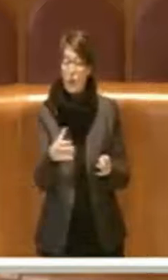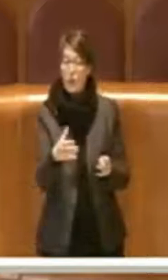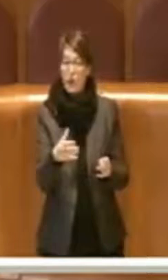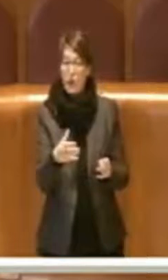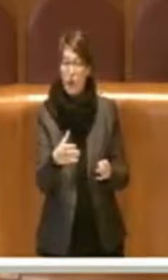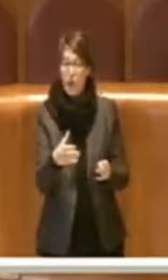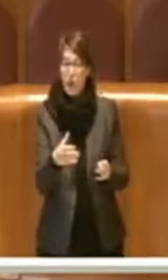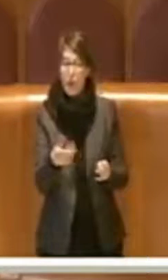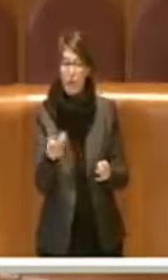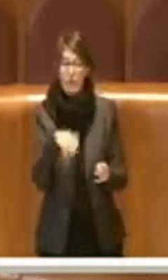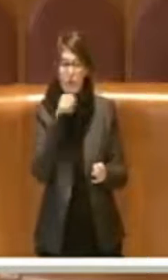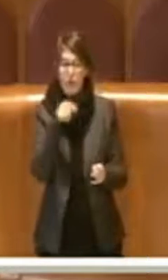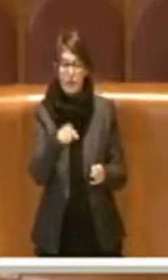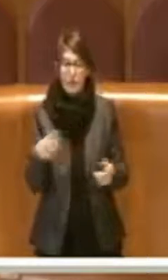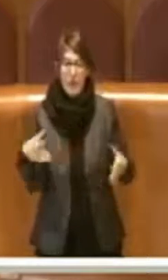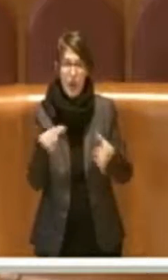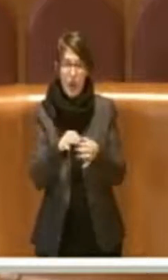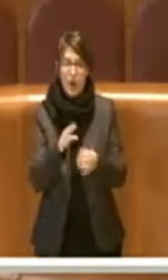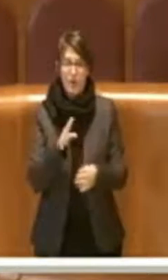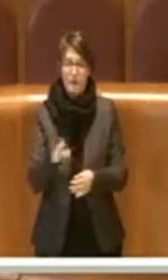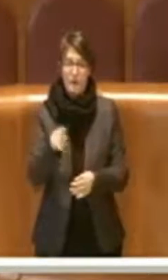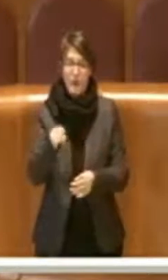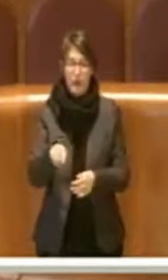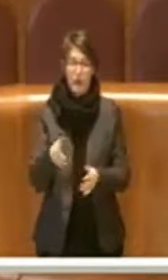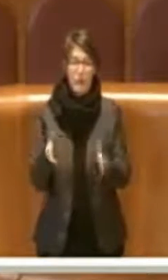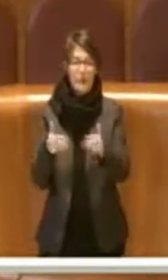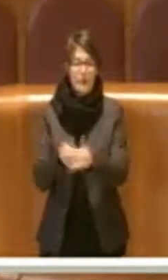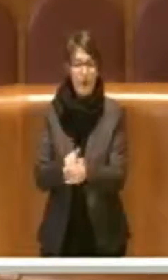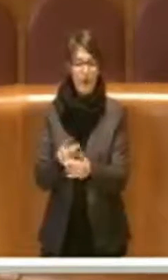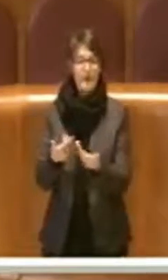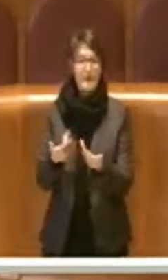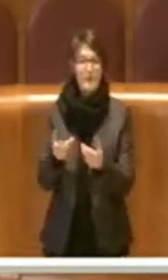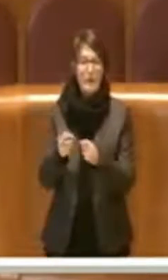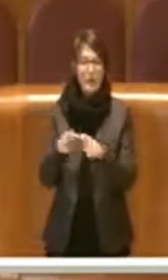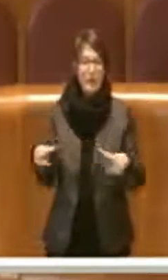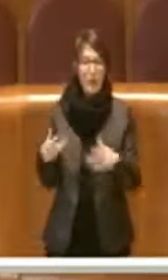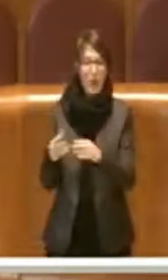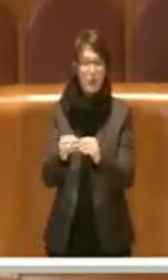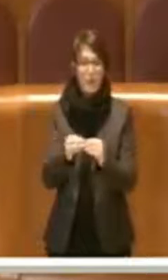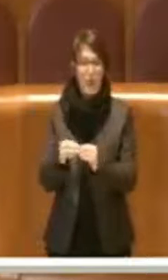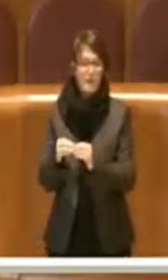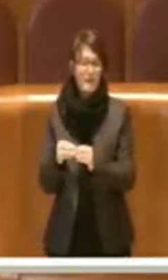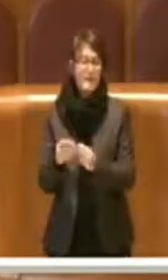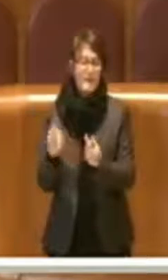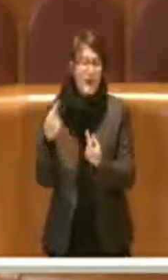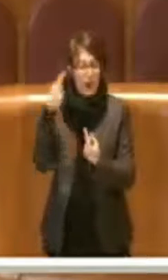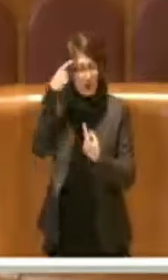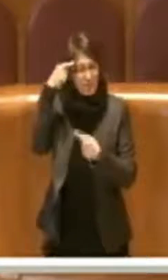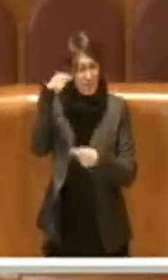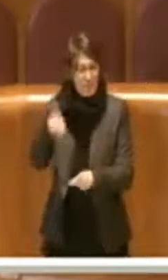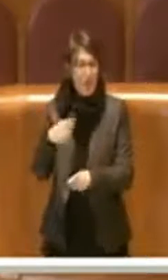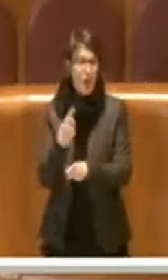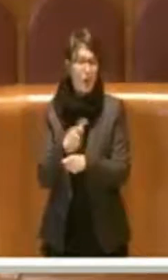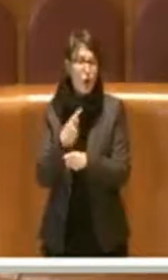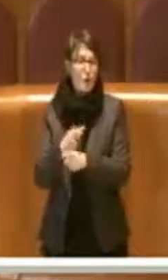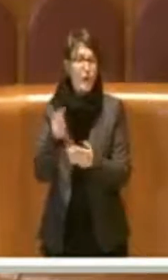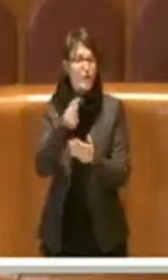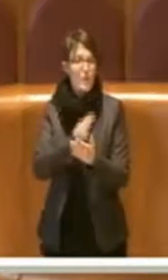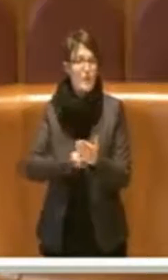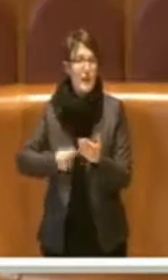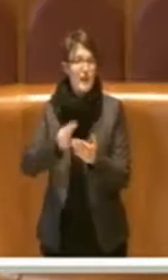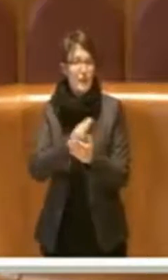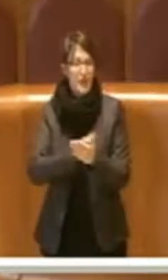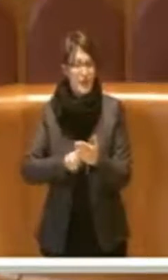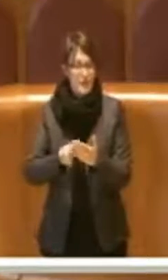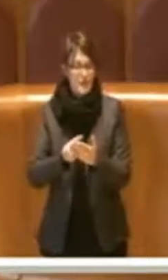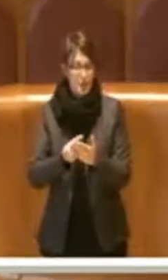un collegamento diretto, diciamo, con il Dipartimento di Urbanistica, che è quello che si dovrebbe occupare della pianificazione del